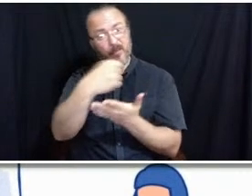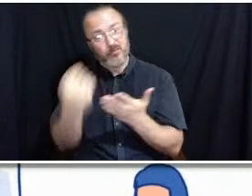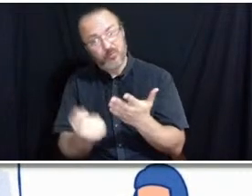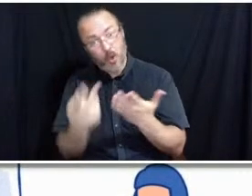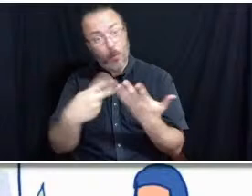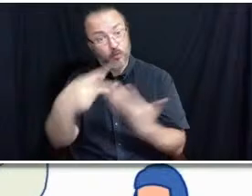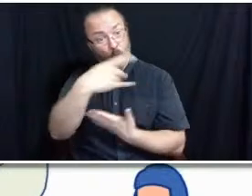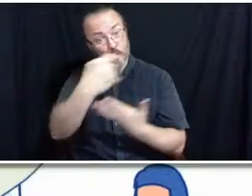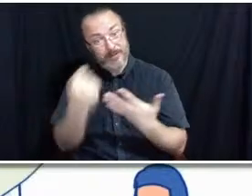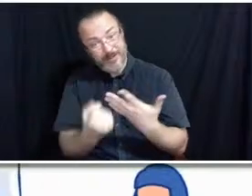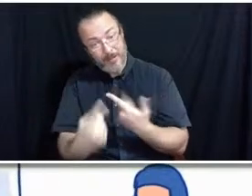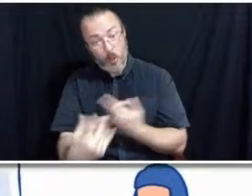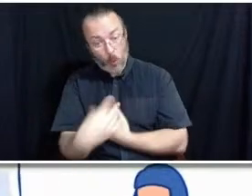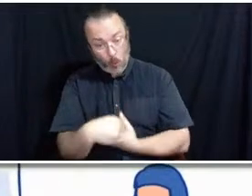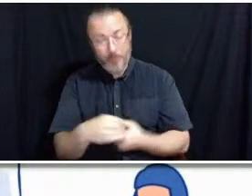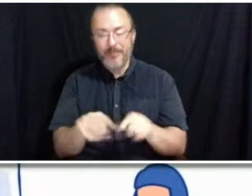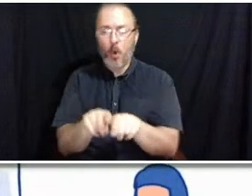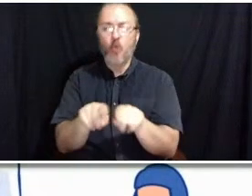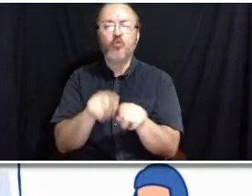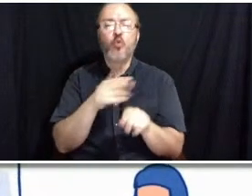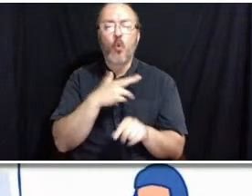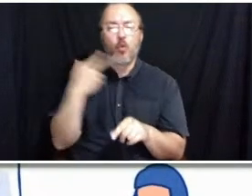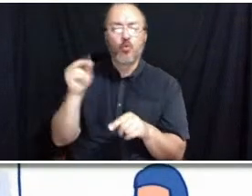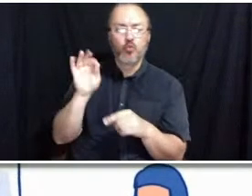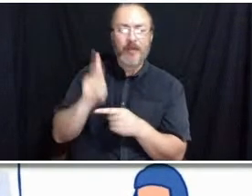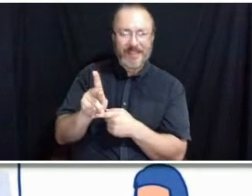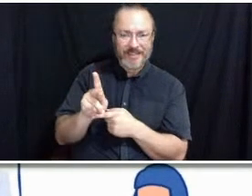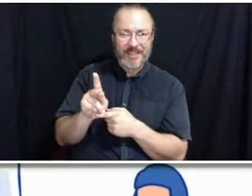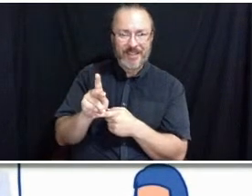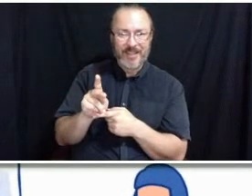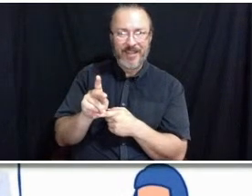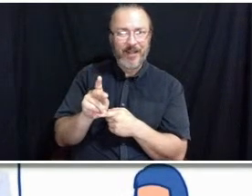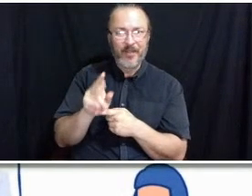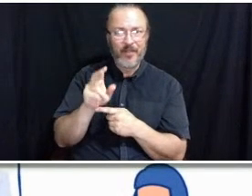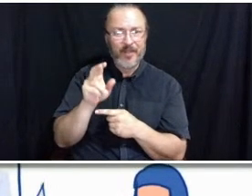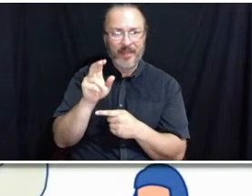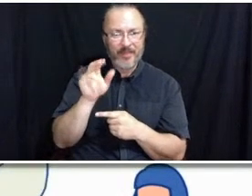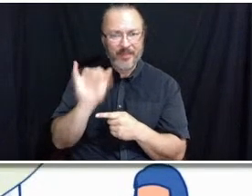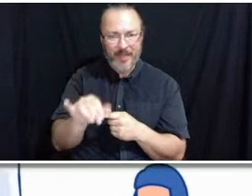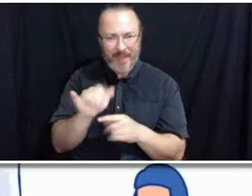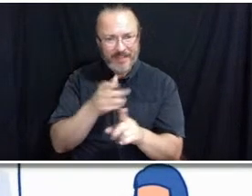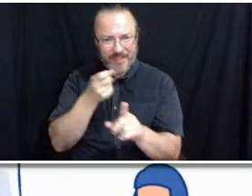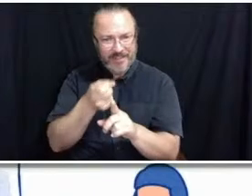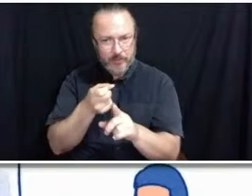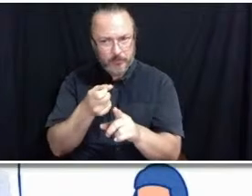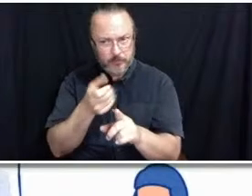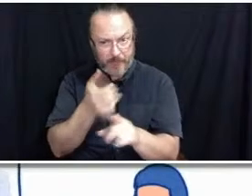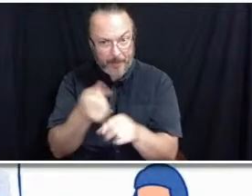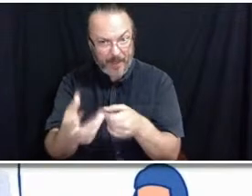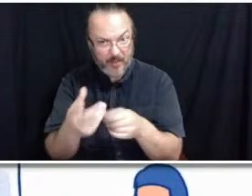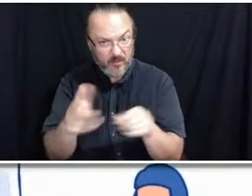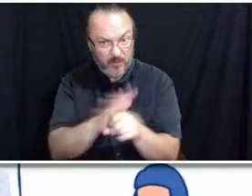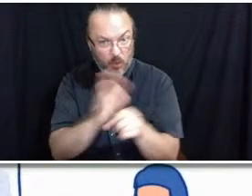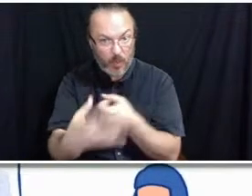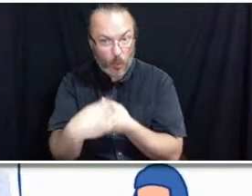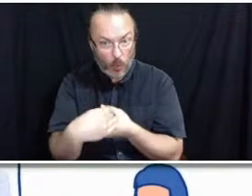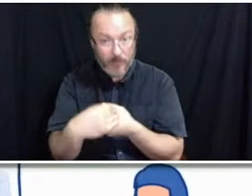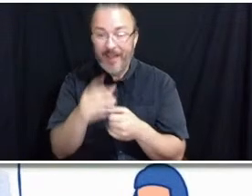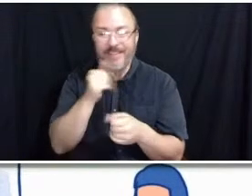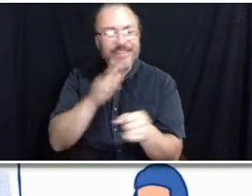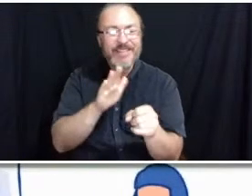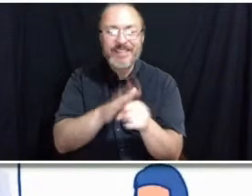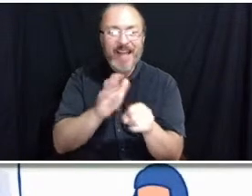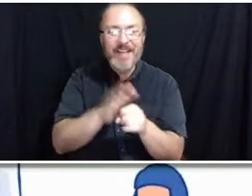à l'inclusion, mais aussi le risque que cette formation ne s'inscrive pas dans un contexte plus large d'inclusion. Et il ne suffit pas que les enseignants